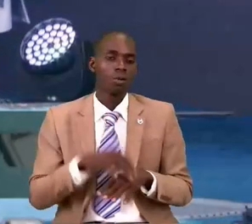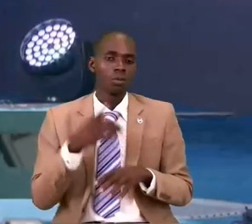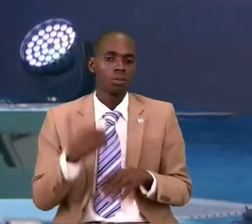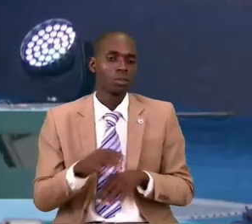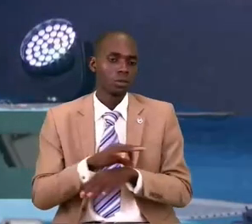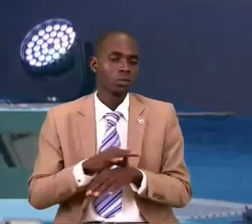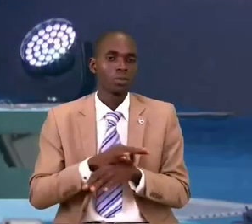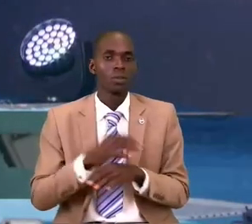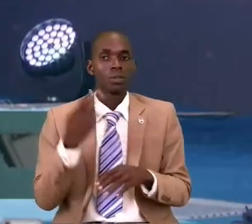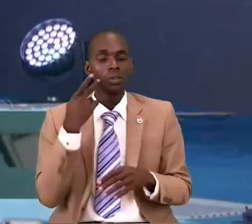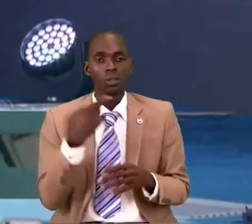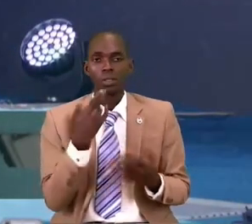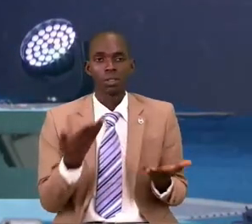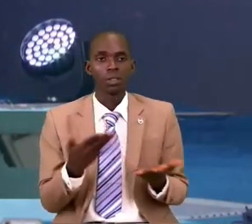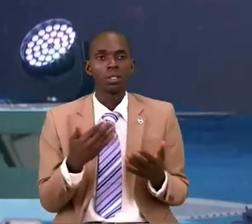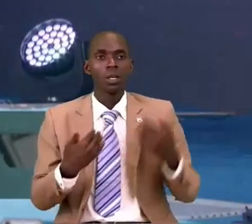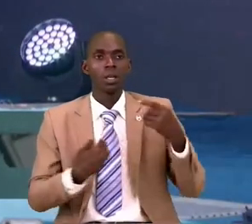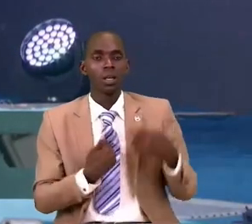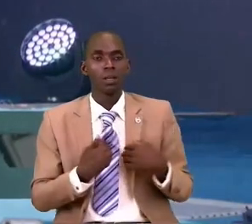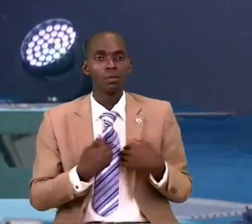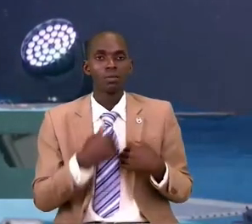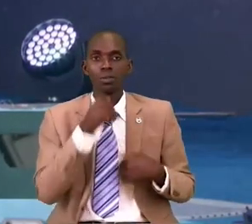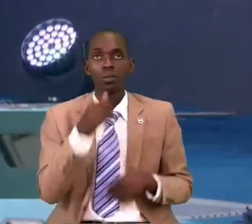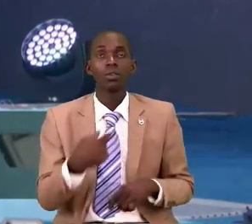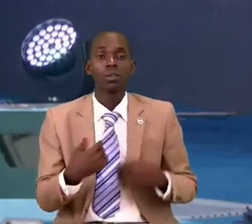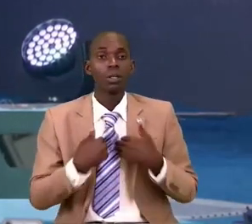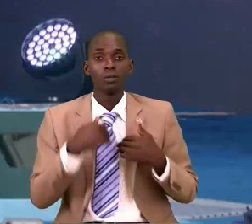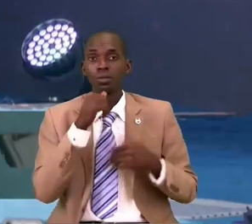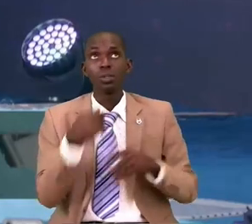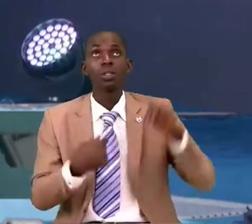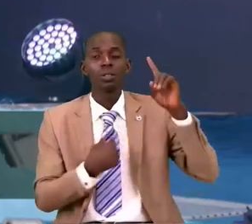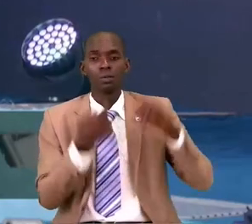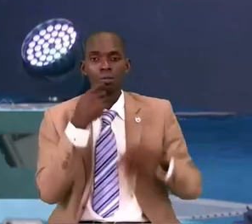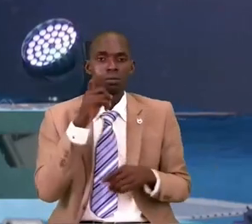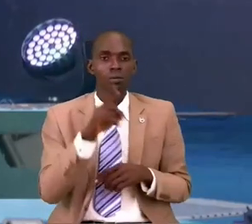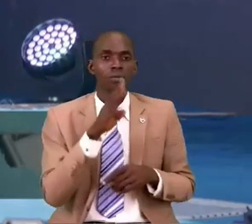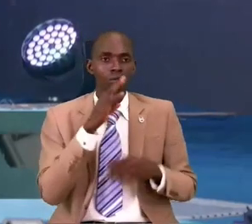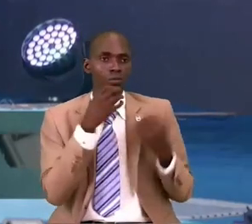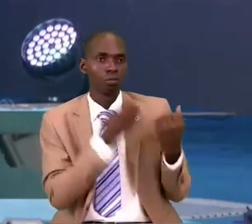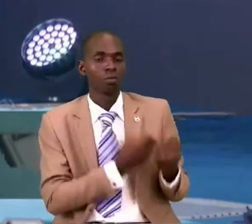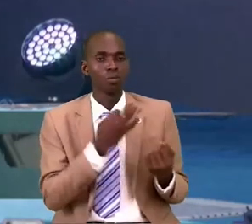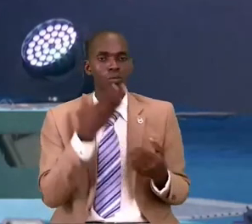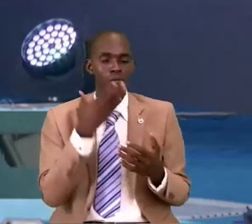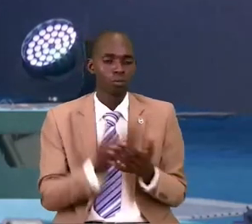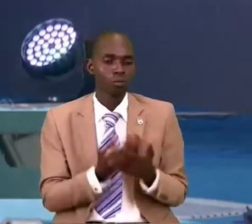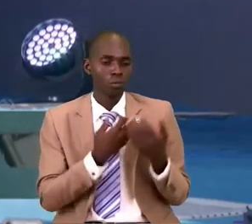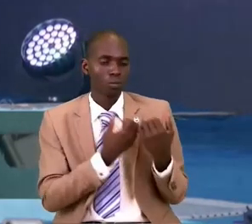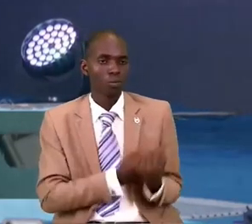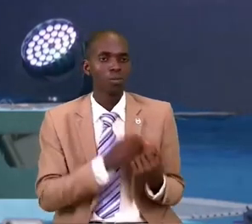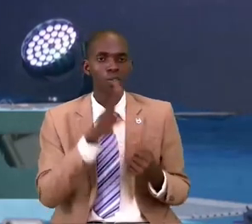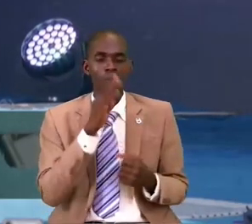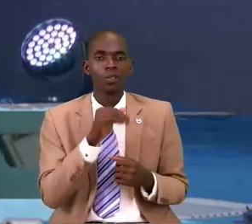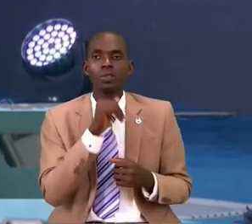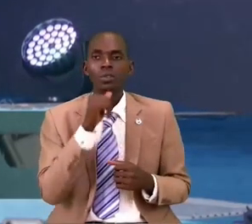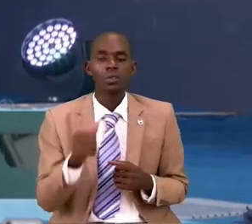et prends courage. Ne t'effraie point et ne t'épouvante point. Car l'Éternel, ton